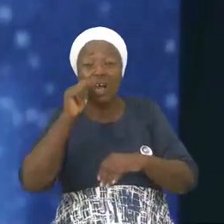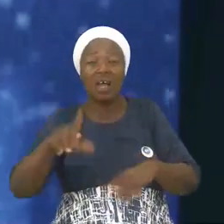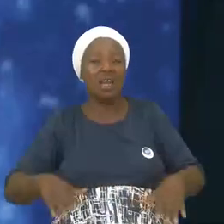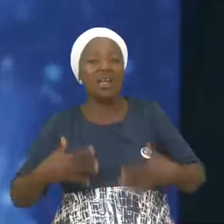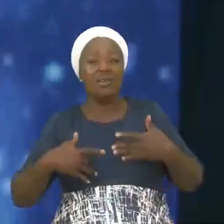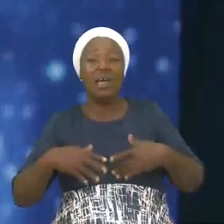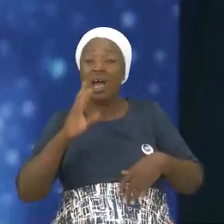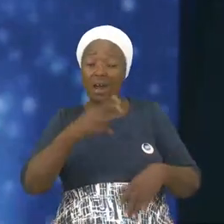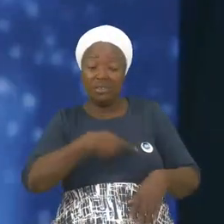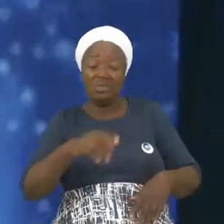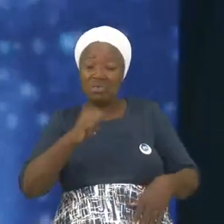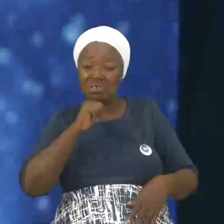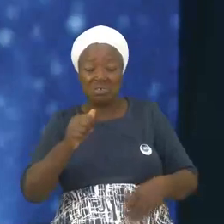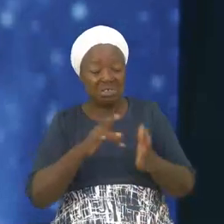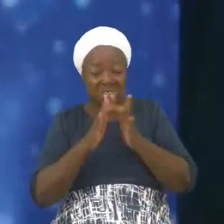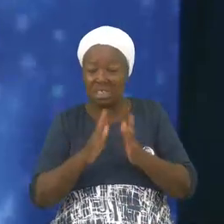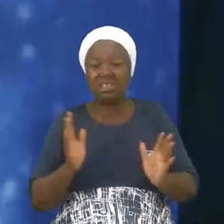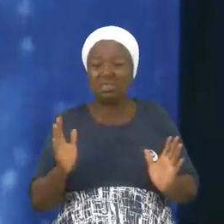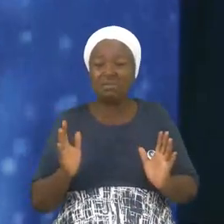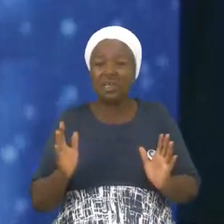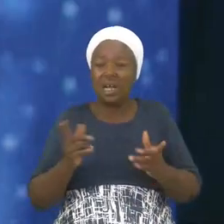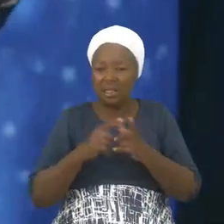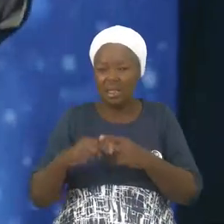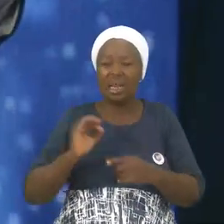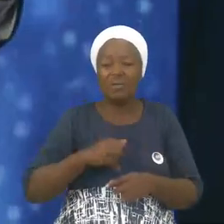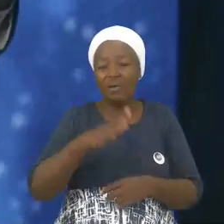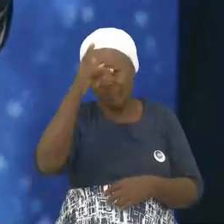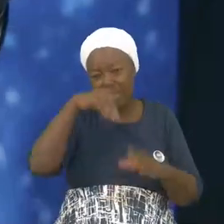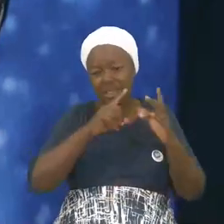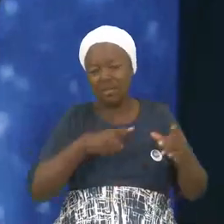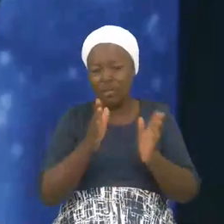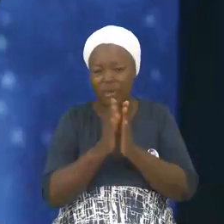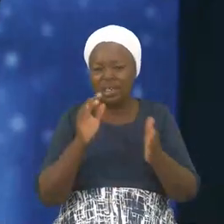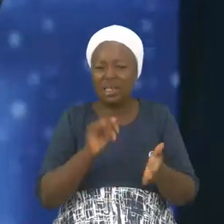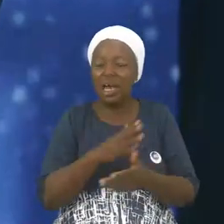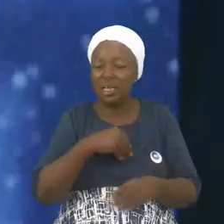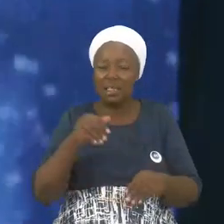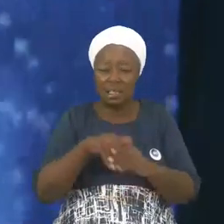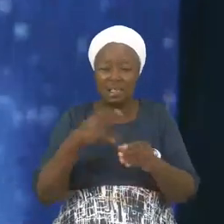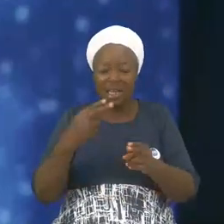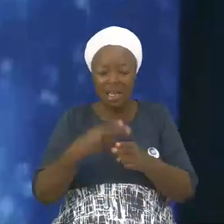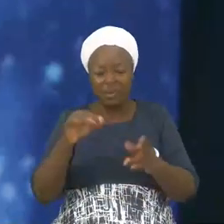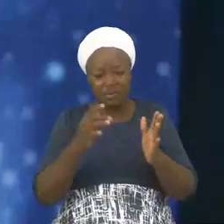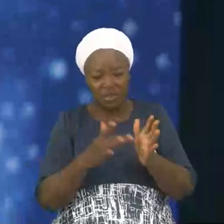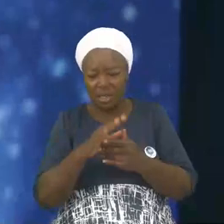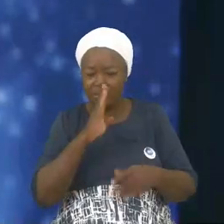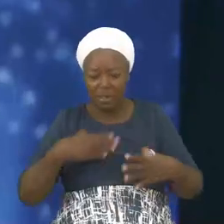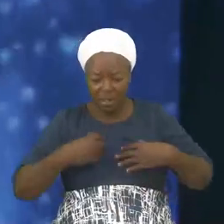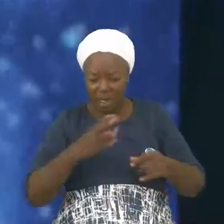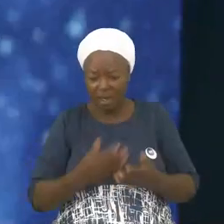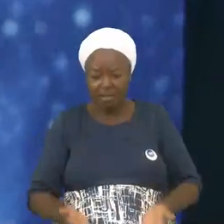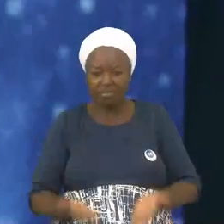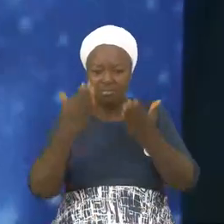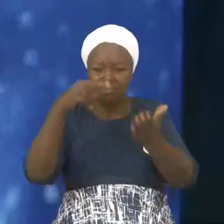venait de la Corée et sa religion n'était même pas chrétienté. et j'ai prié, j'ai dit au nom de Jésus,